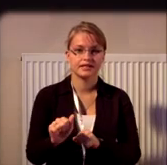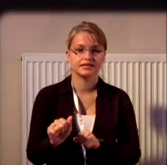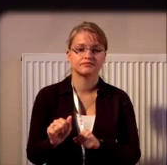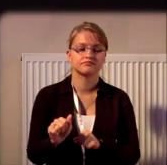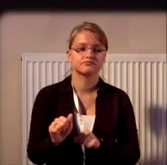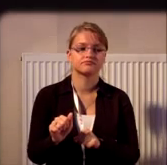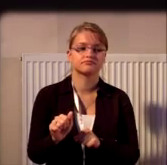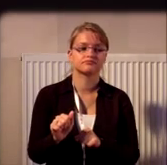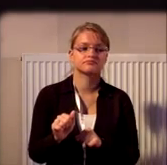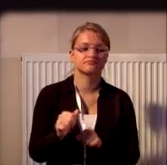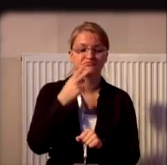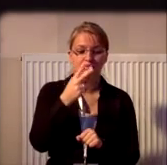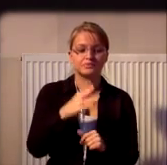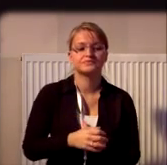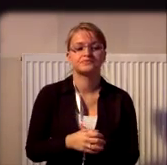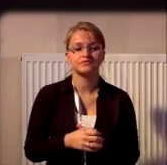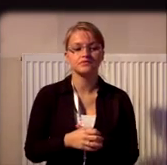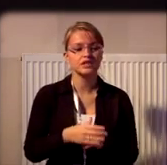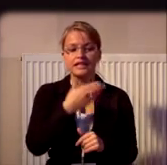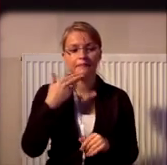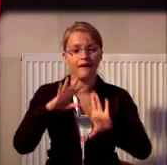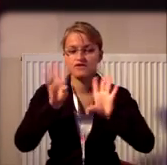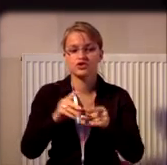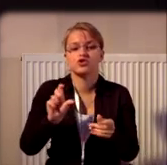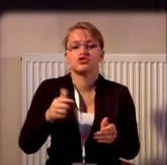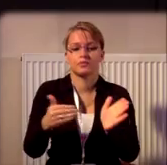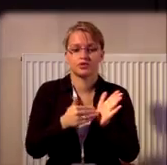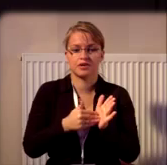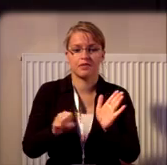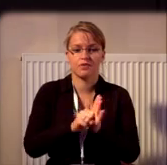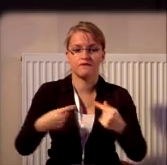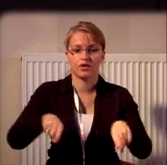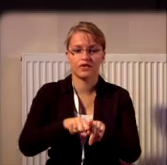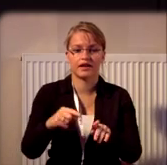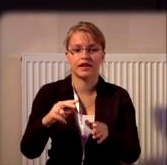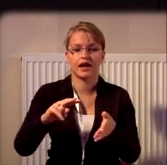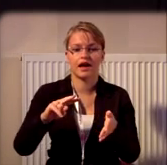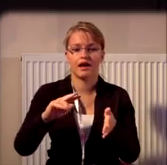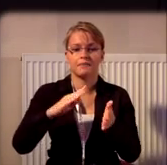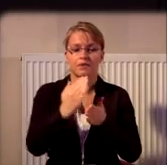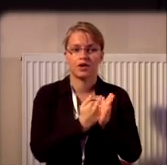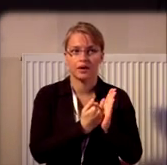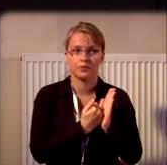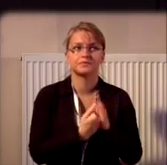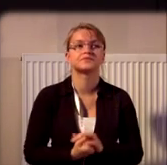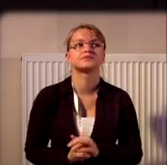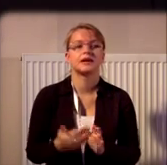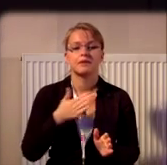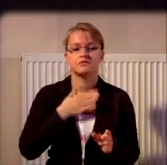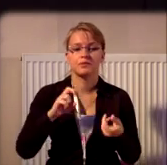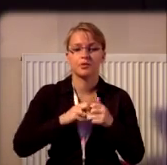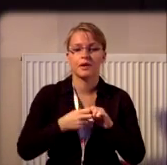mamy wszystkiego, co trzeba by było, co byłoby potrzebne, aby ten program zrealizować. Miałyśmy ciągłe kłopoty